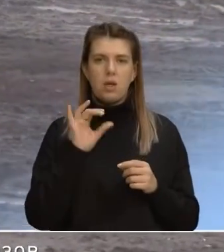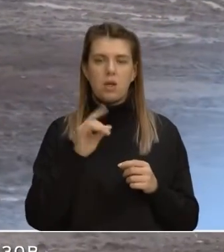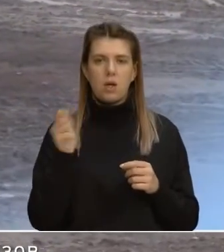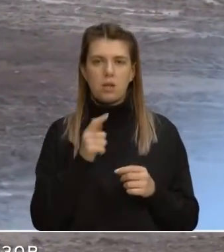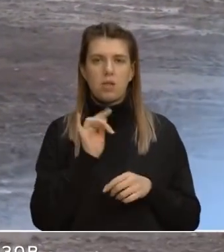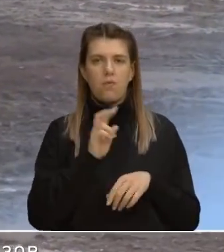не козырьков и врачей